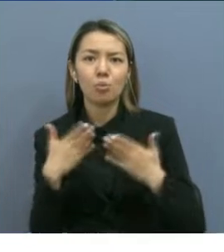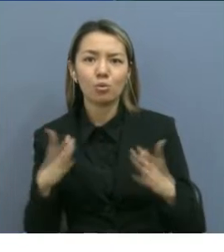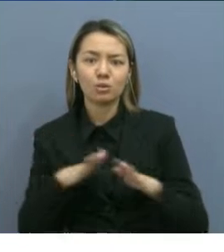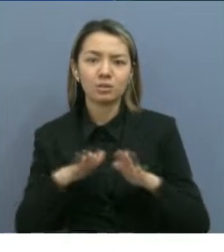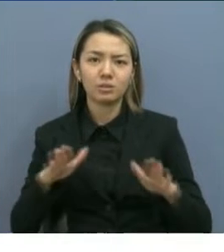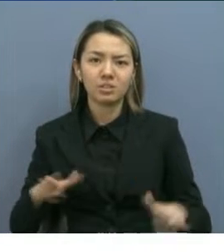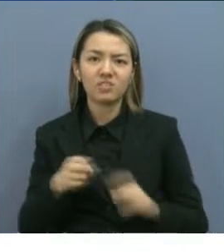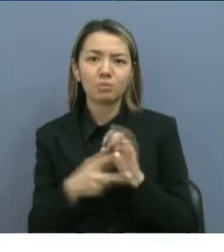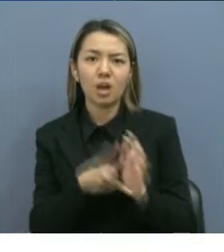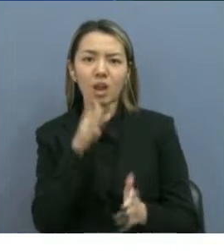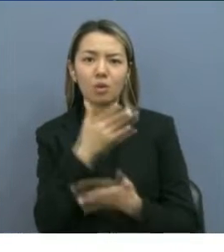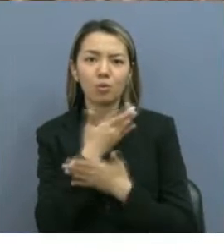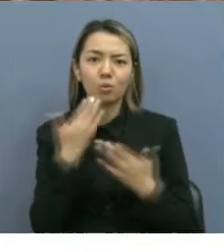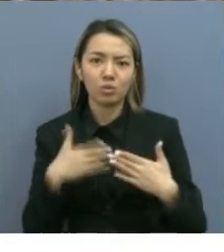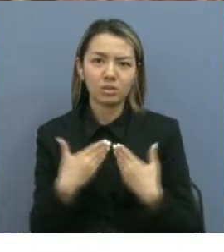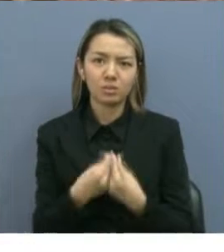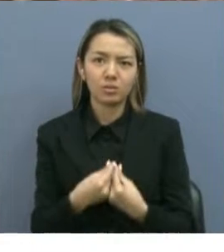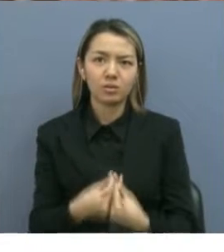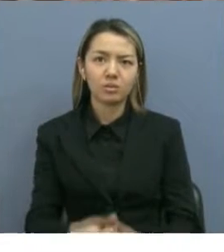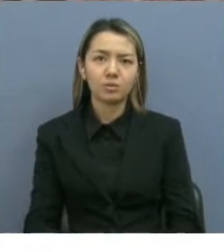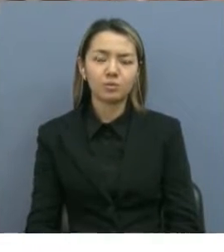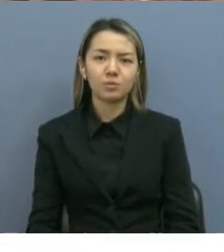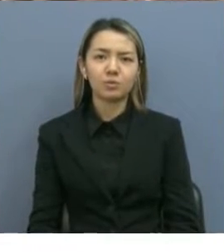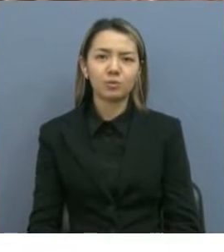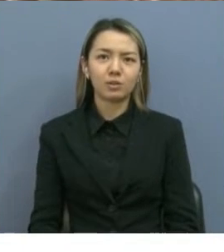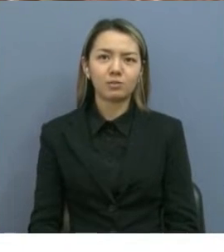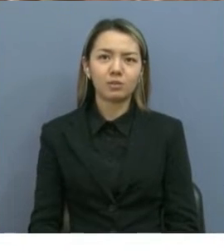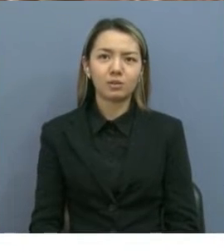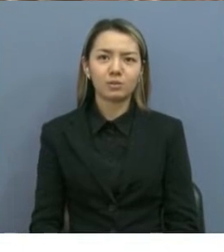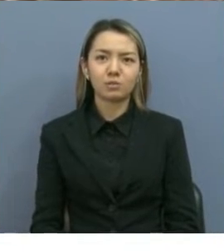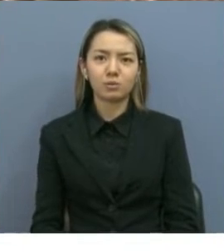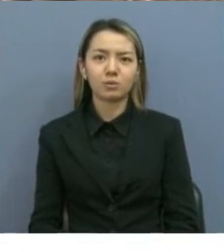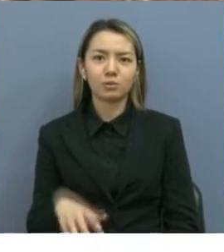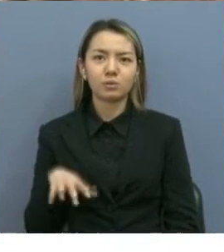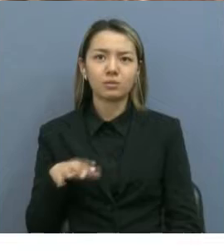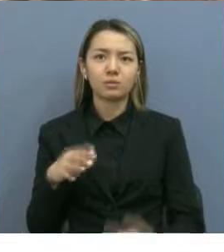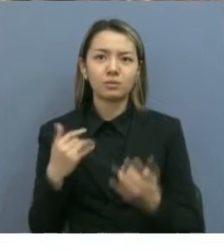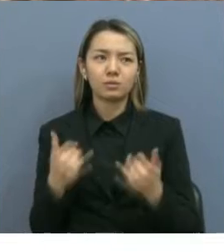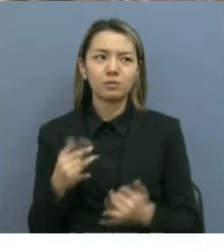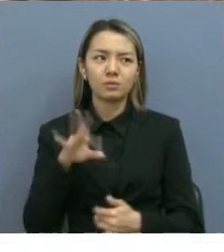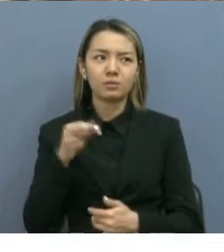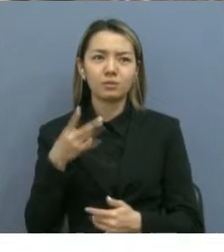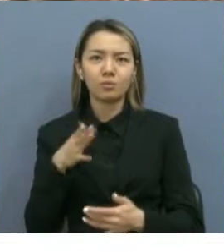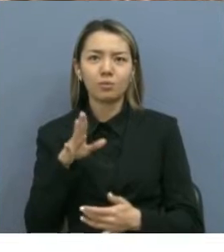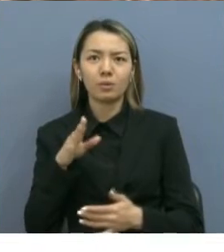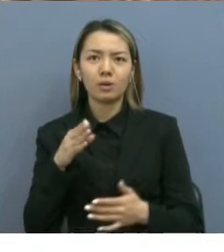баласы кәмелет жасына толмаған отбасы. Шекарамыз бүтін еліміздің іші бейбіт демесек болып жатқан жағдай майдан мен